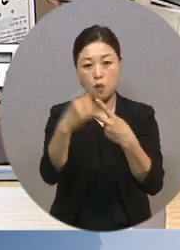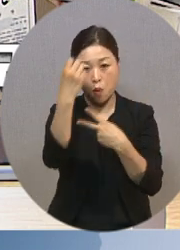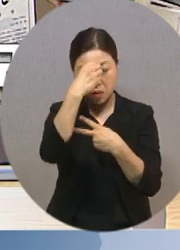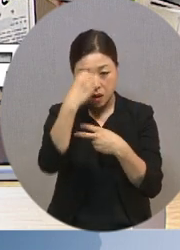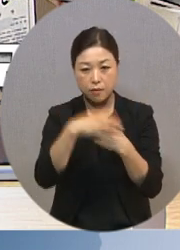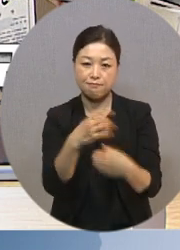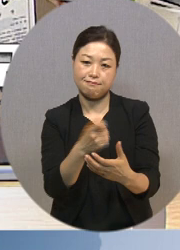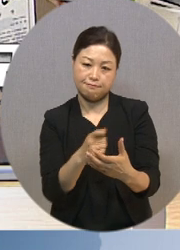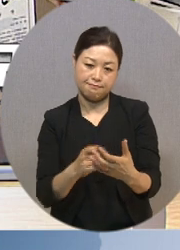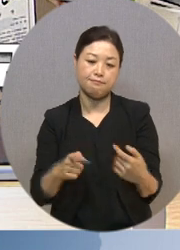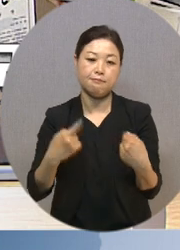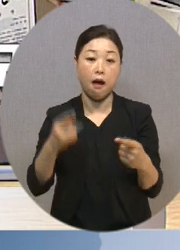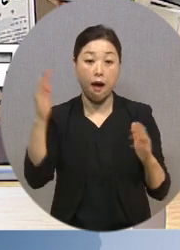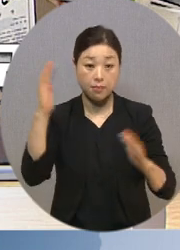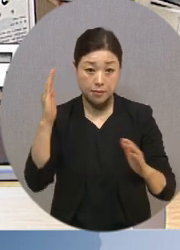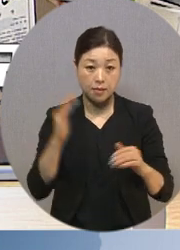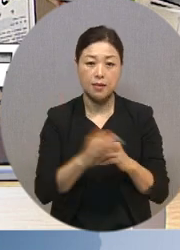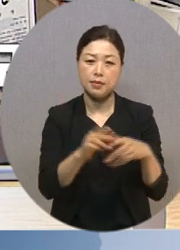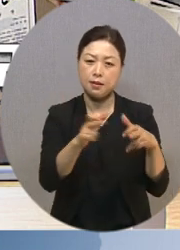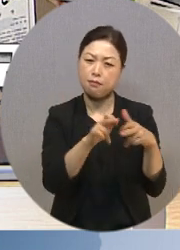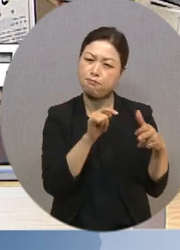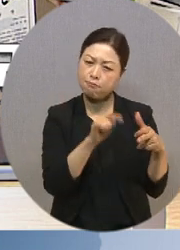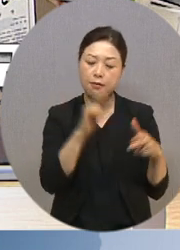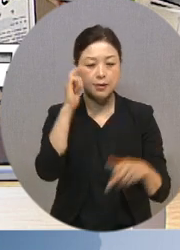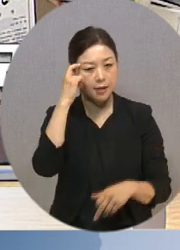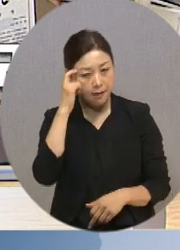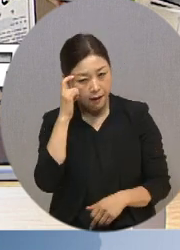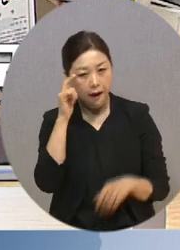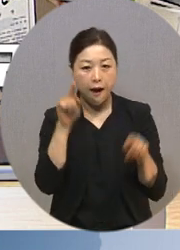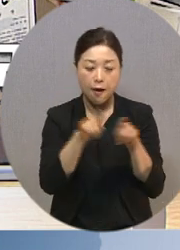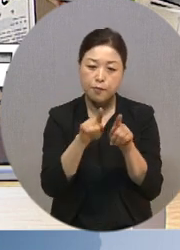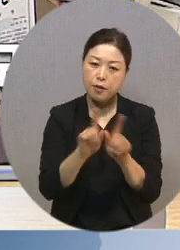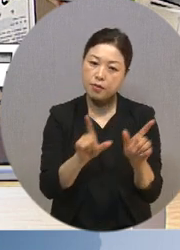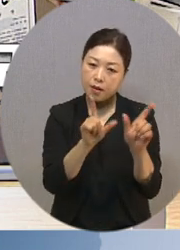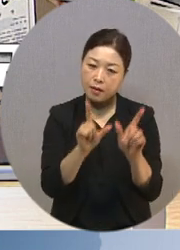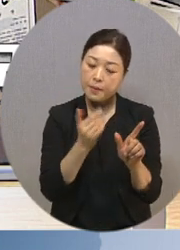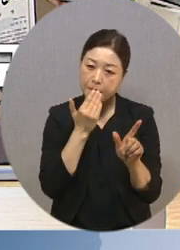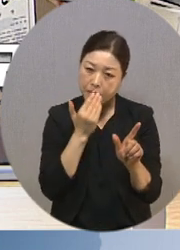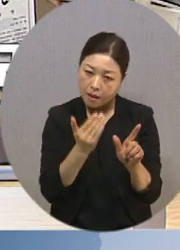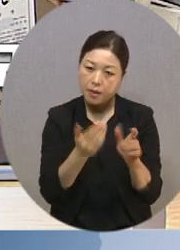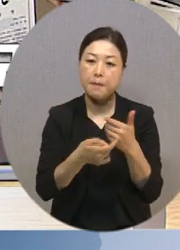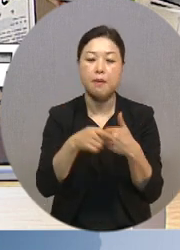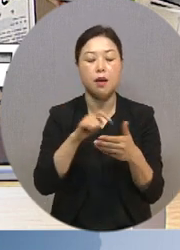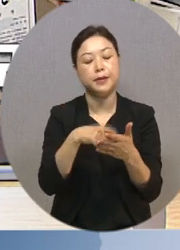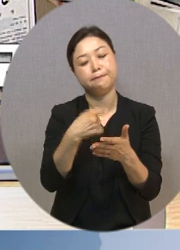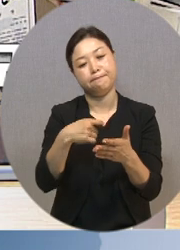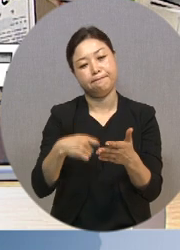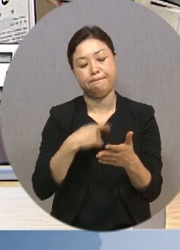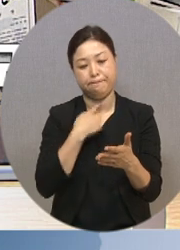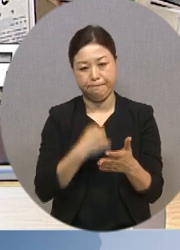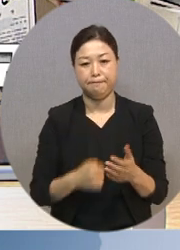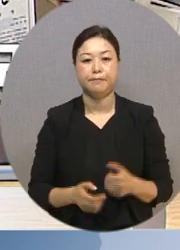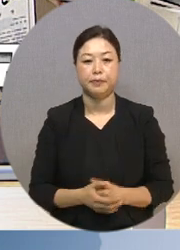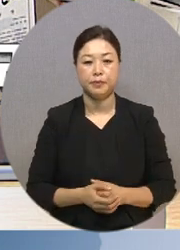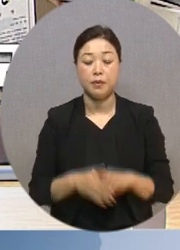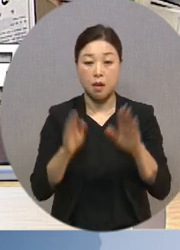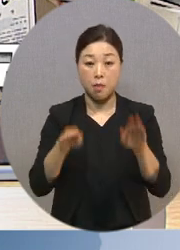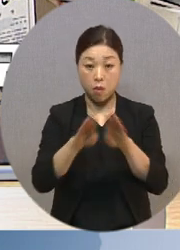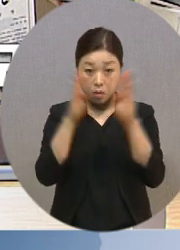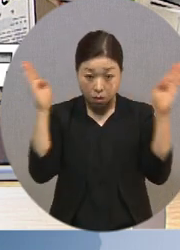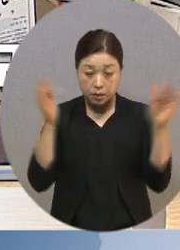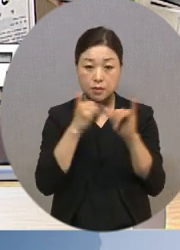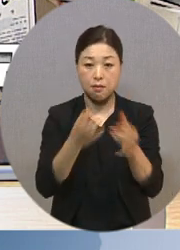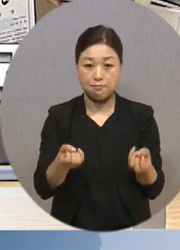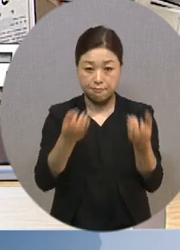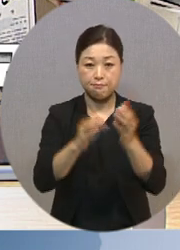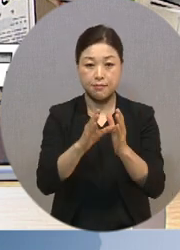101장에 참석한 학생들은 장애에 대해 생각하고 더불어 사는 마음을 글로 적어보았는데요. 이번에 열린